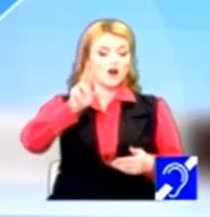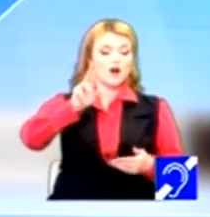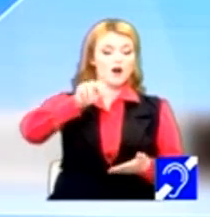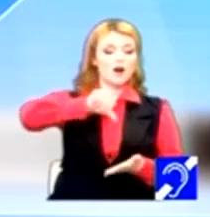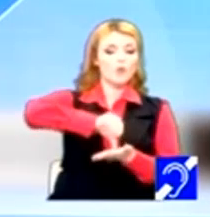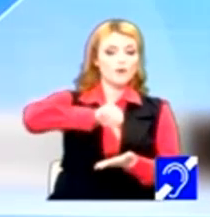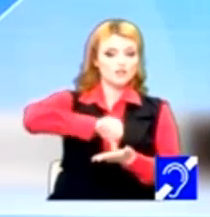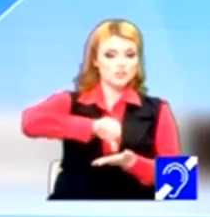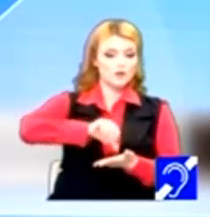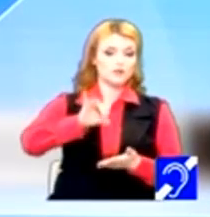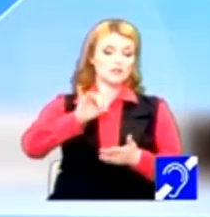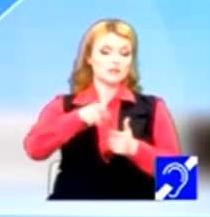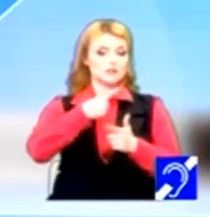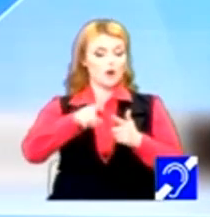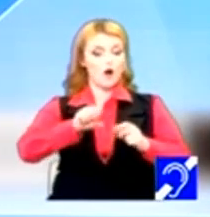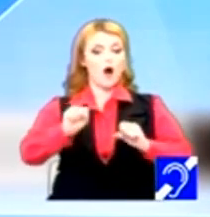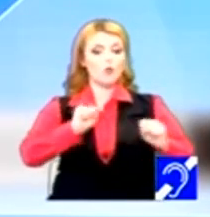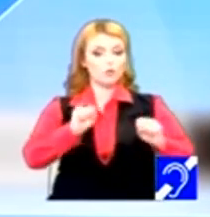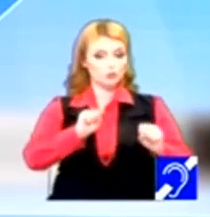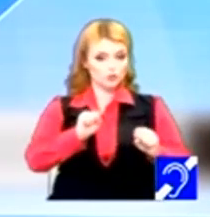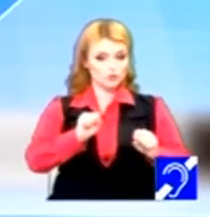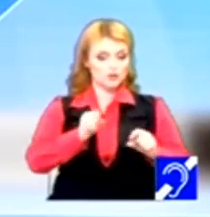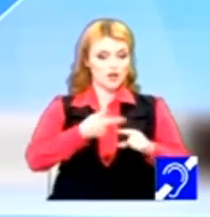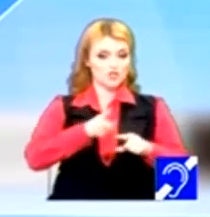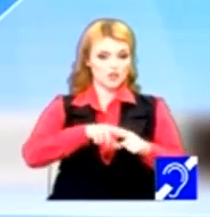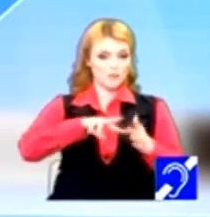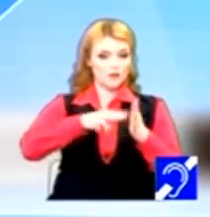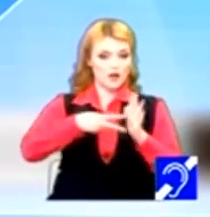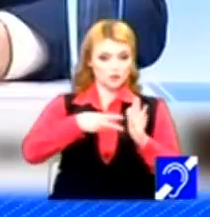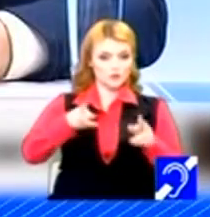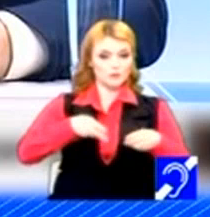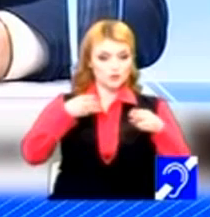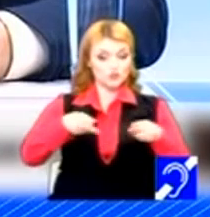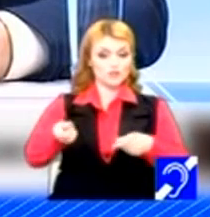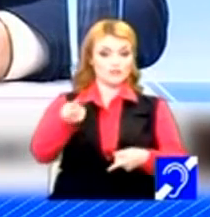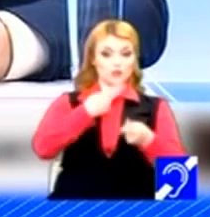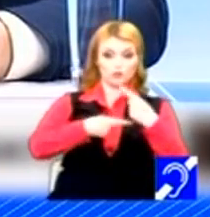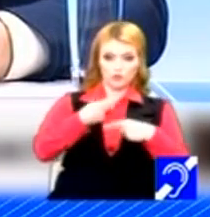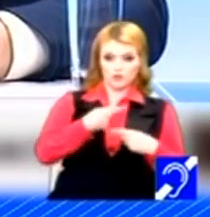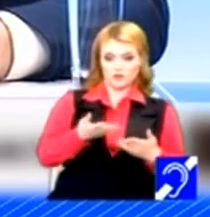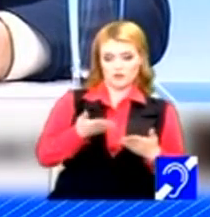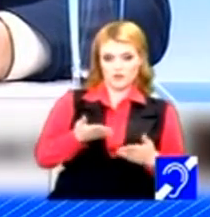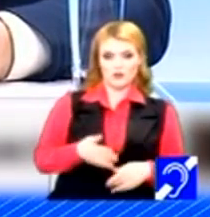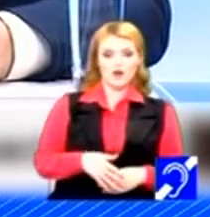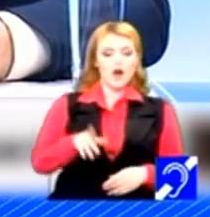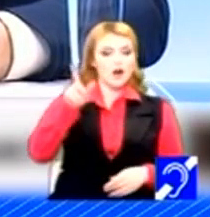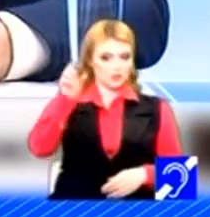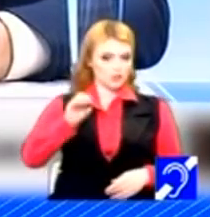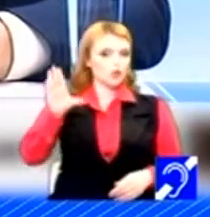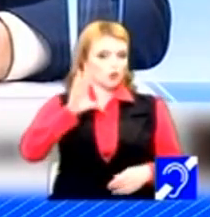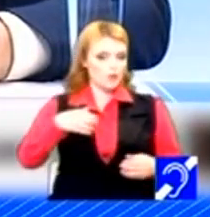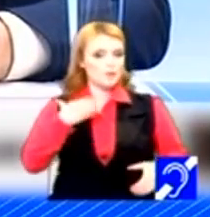participat sau condus acest tip de scheme vin înapoi. La Bruxelles provoacă îngrijorare